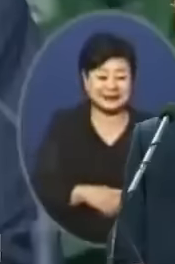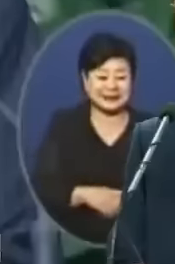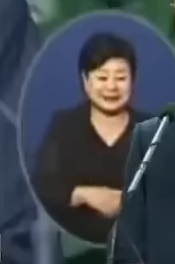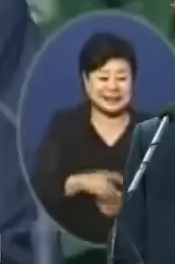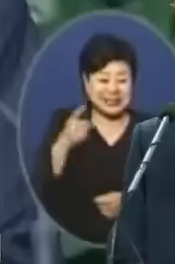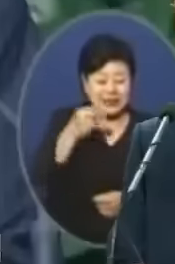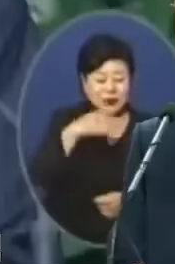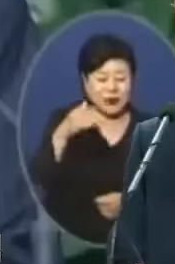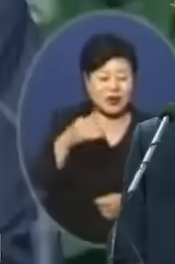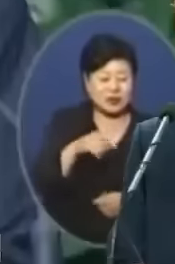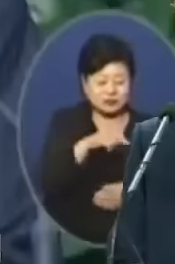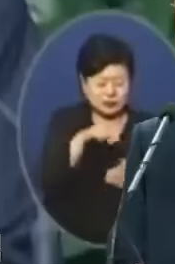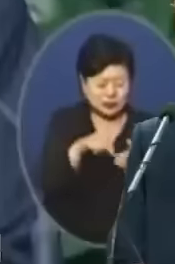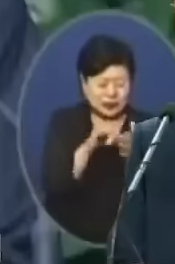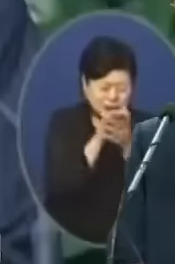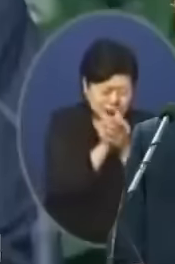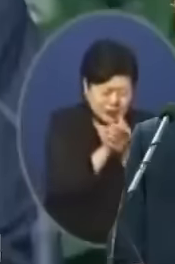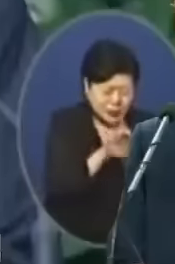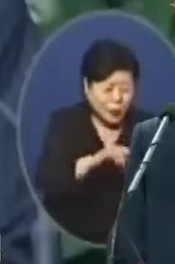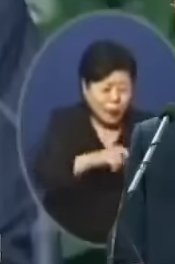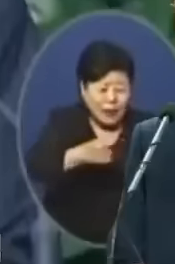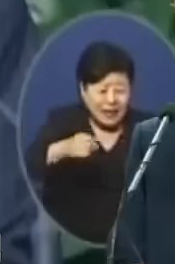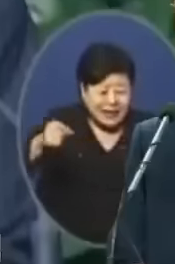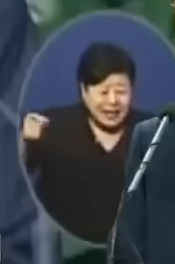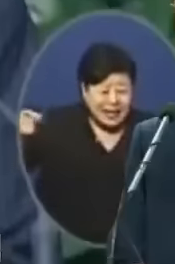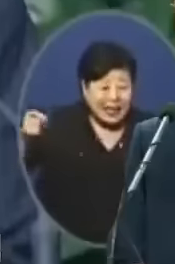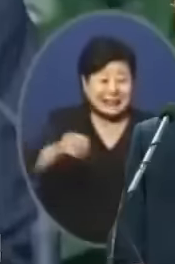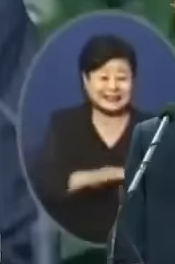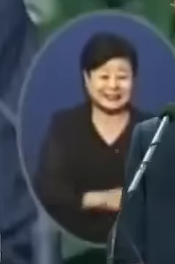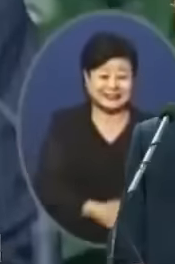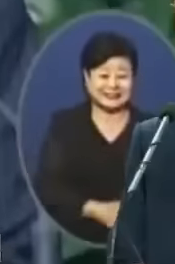기도원에 들어가서, 굴속에 들어가서 기도를 오래 해야 되는 것입니다.